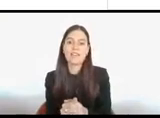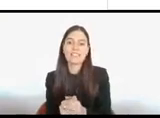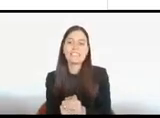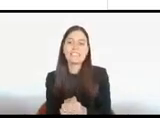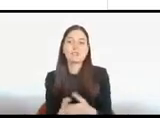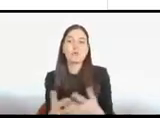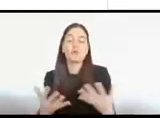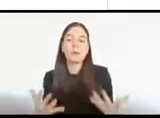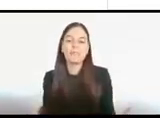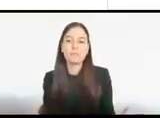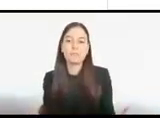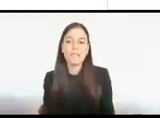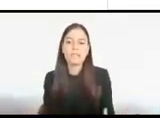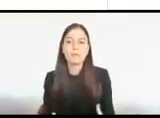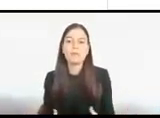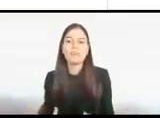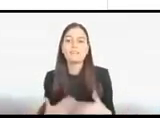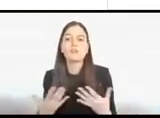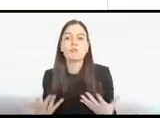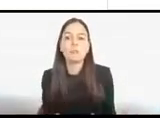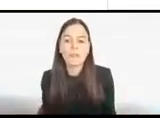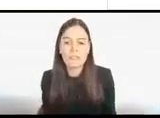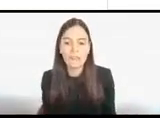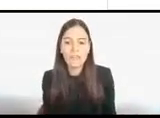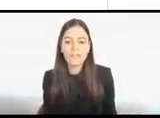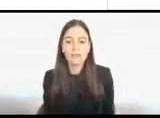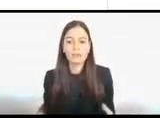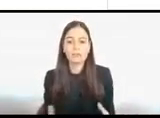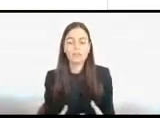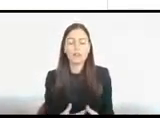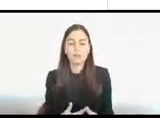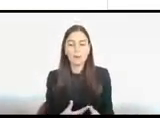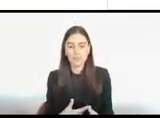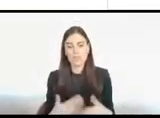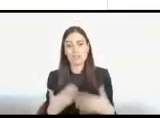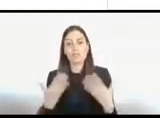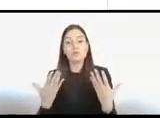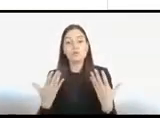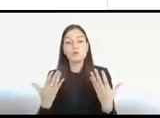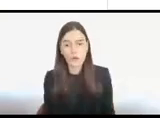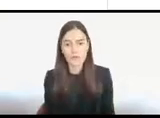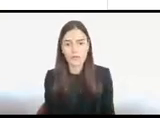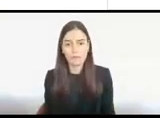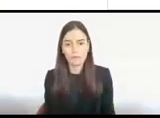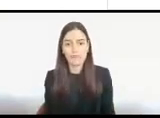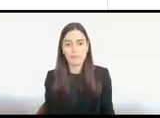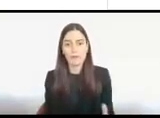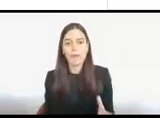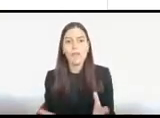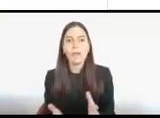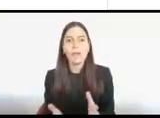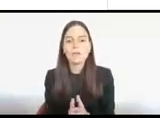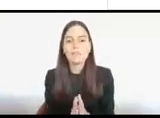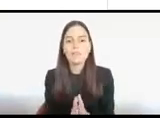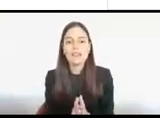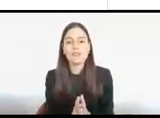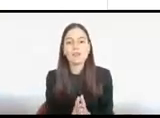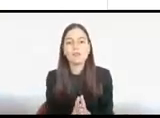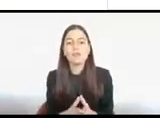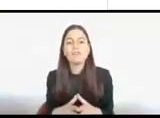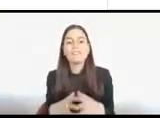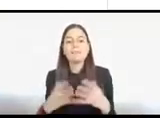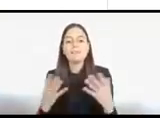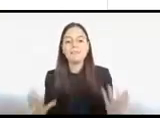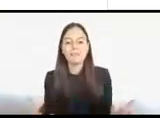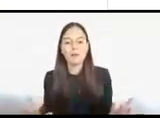c'est que j'ai accès en tant que particulier à l'immobilier d'entreprise qui offre des rendements déjà supérieurs à ceux de l'habitation, mais aussi avec